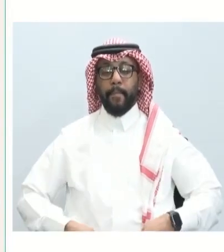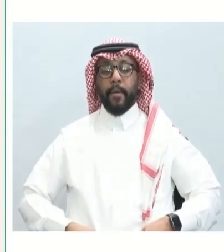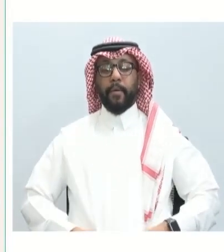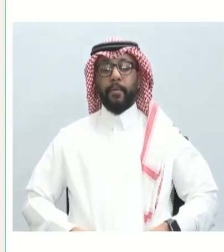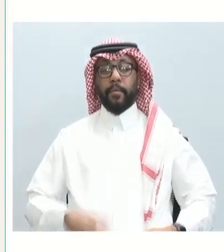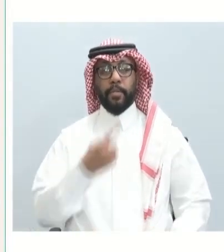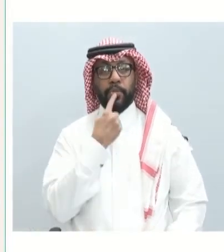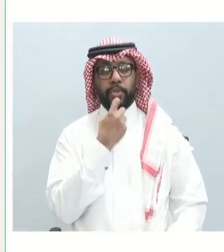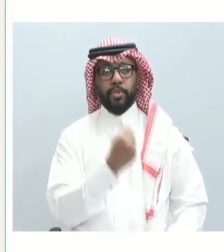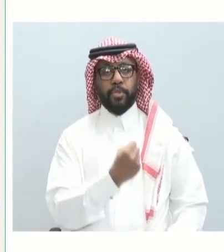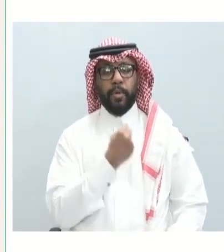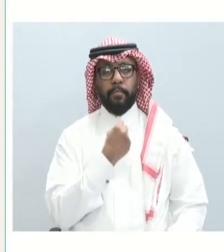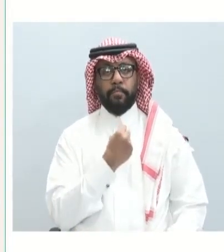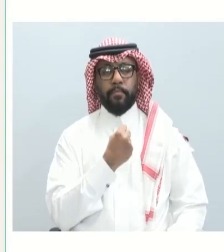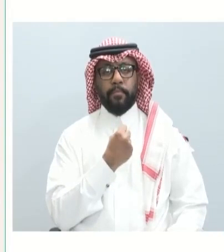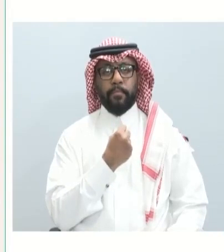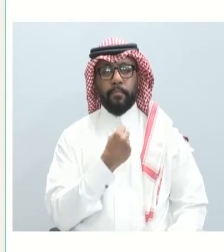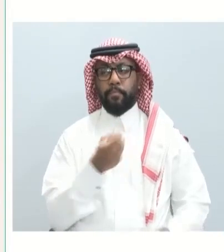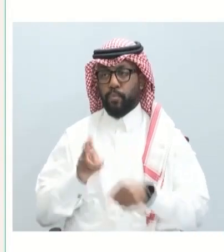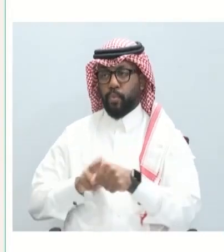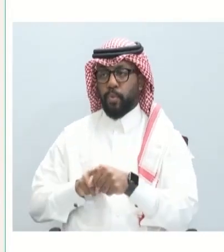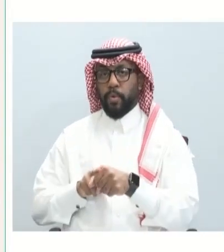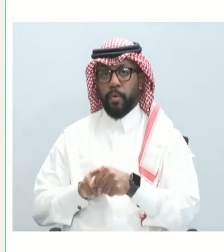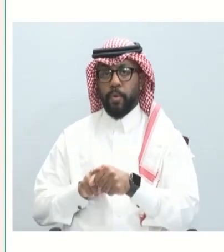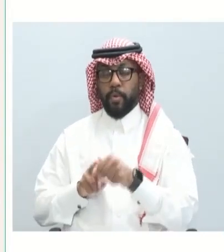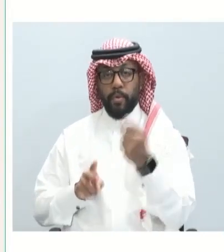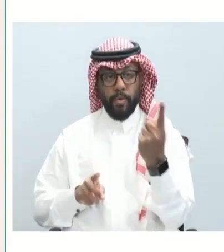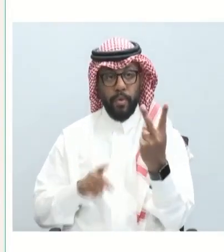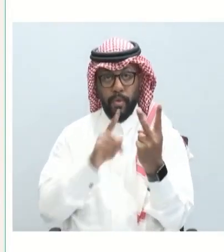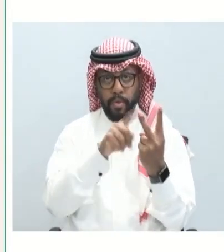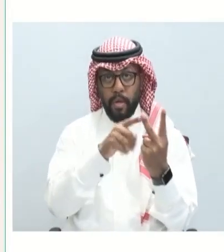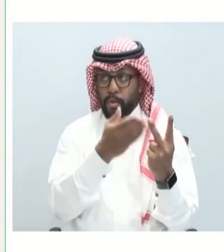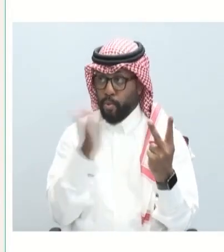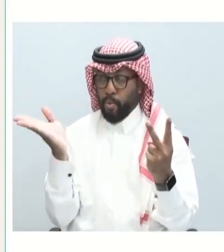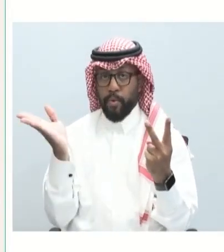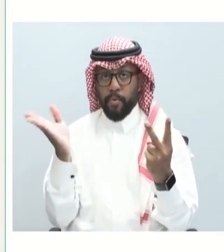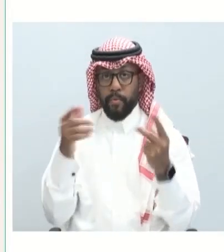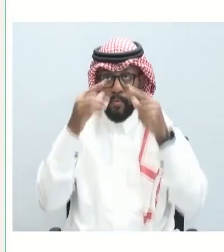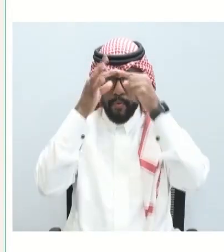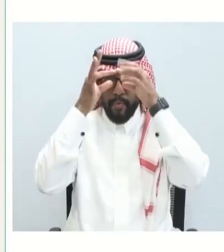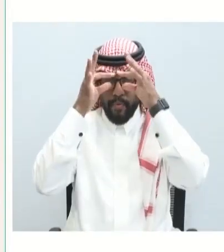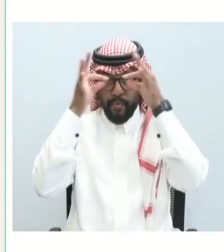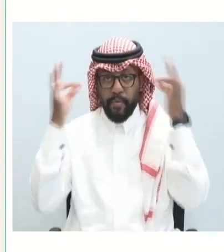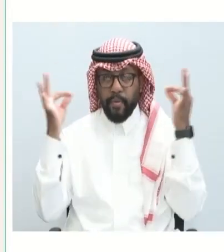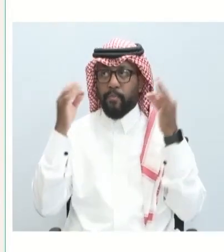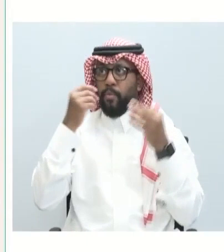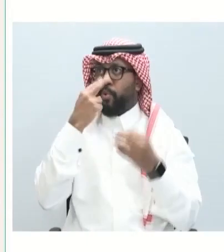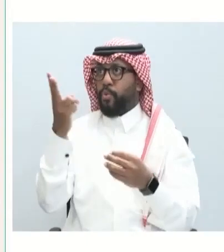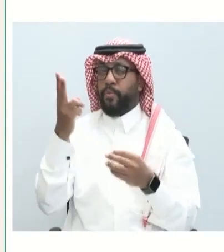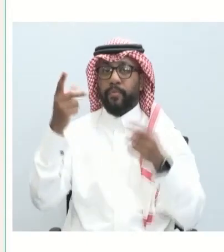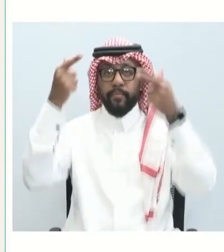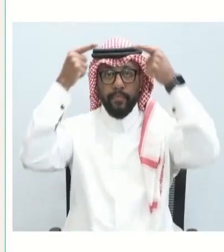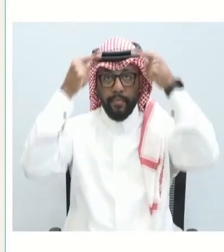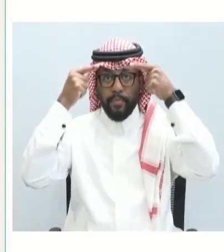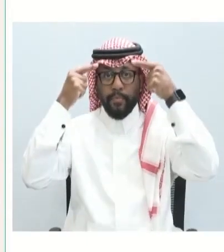فعجز عن ذلك وقرر الامر نفسه مع المتسابق الثاني بعد ان جعله يرى قبعه